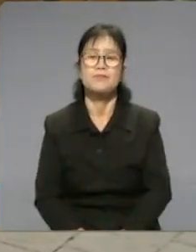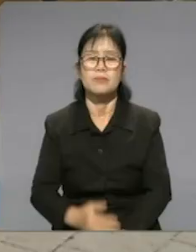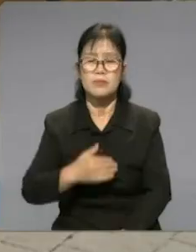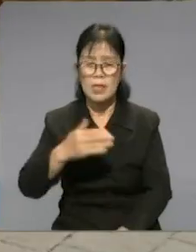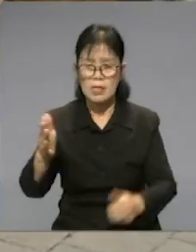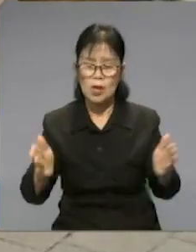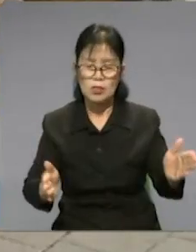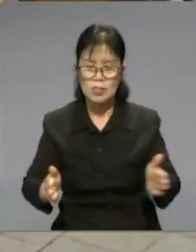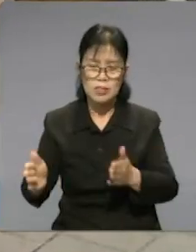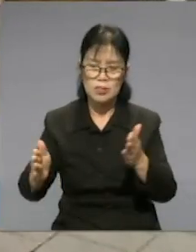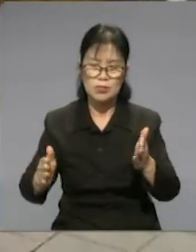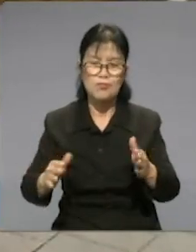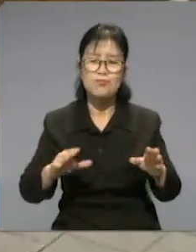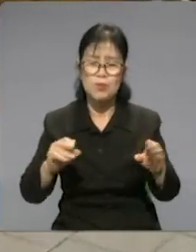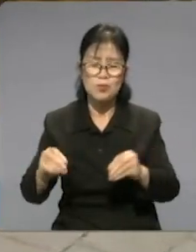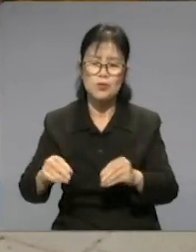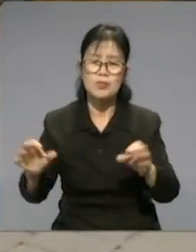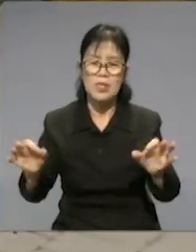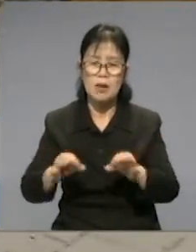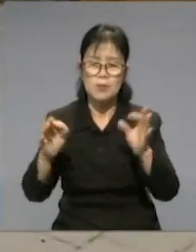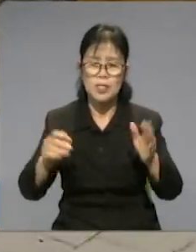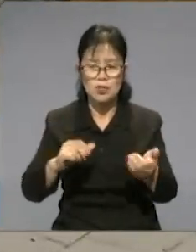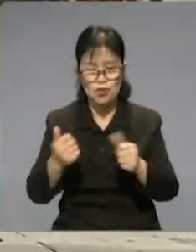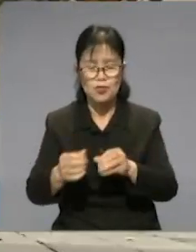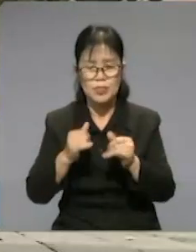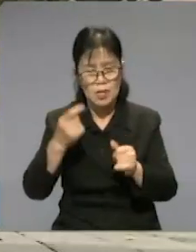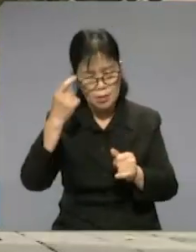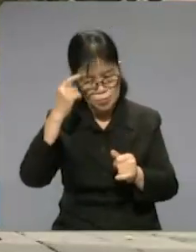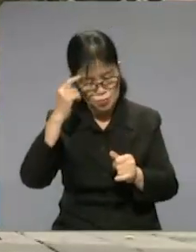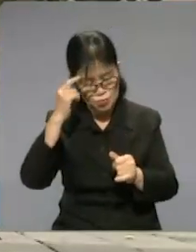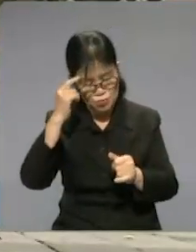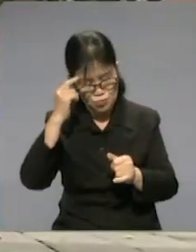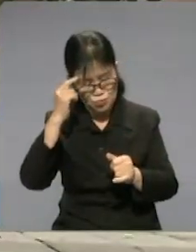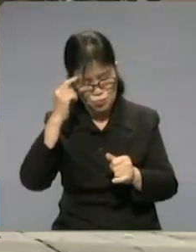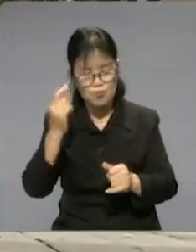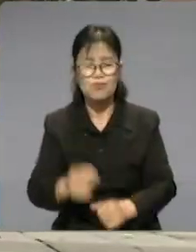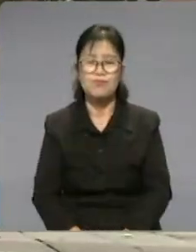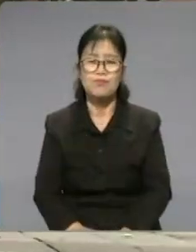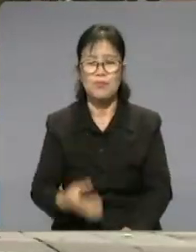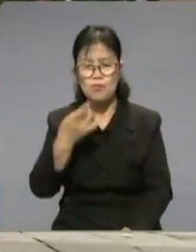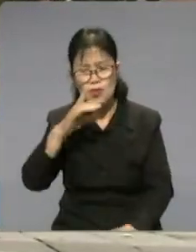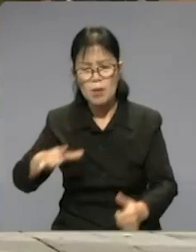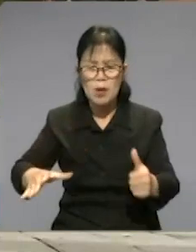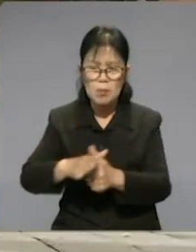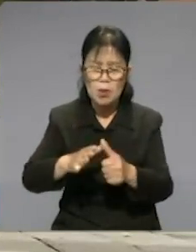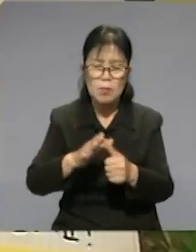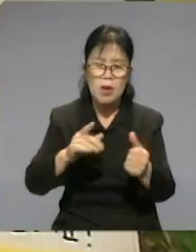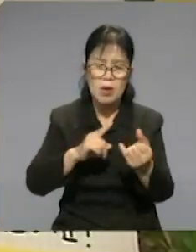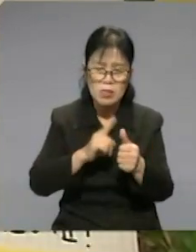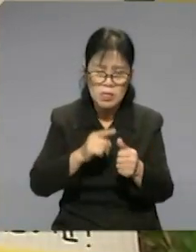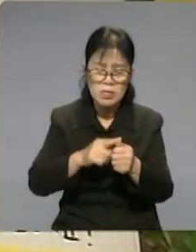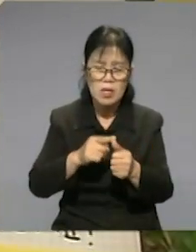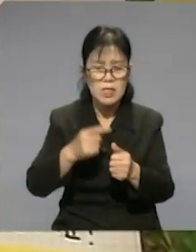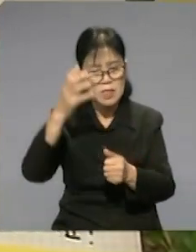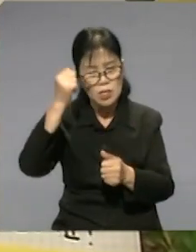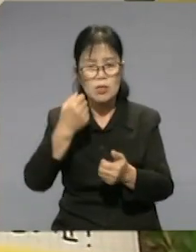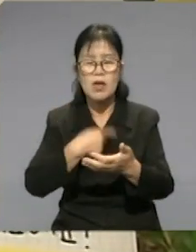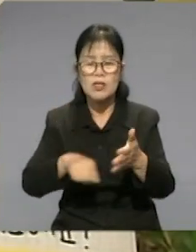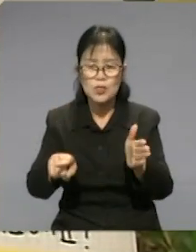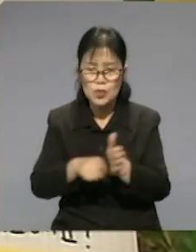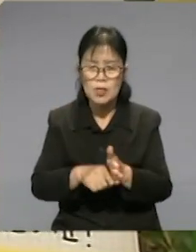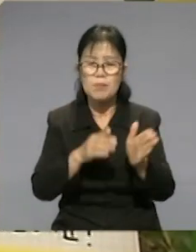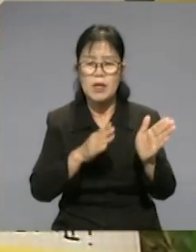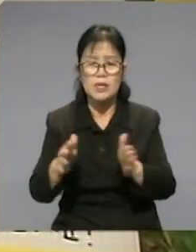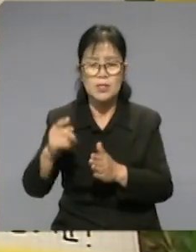가던길을 멈추고 고인의 넋을 기리는 시민. 무차별 범행 희생자를 기억하기 위해 마련된